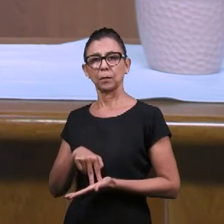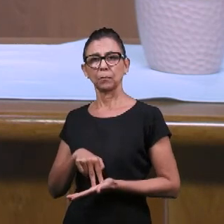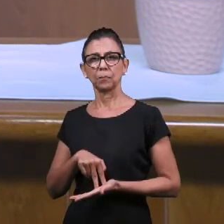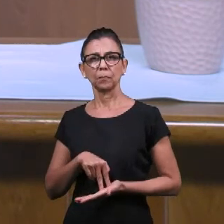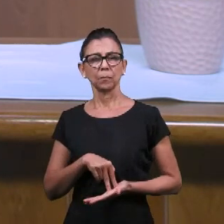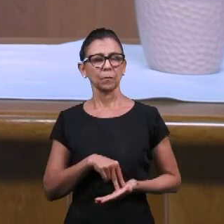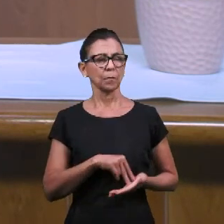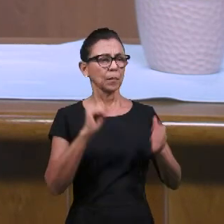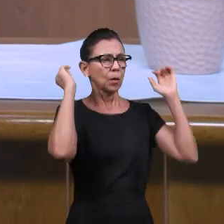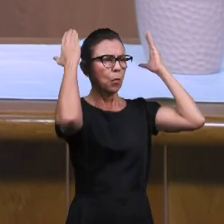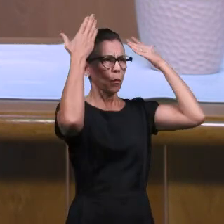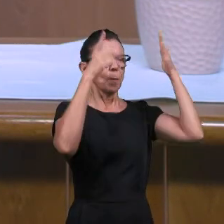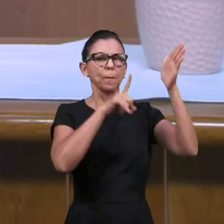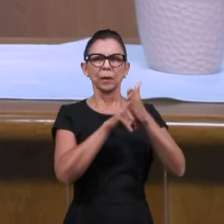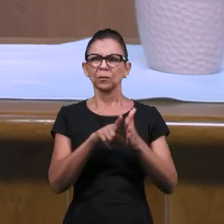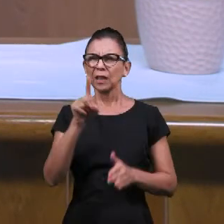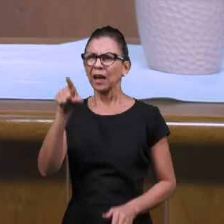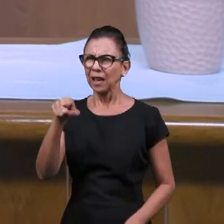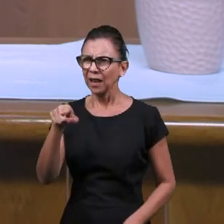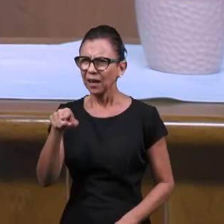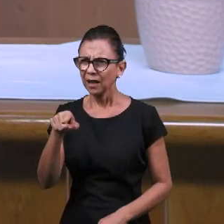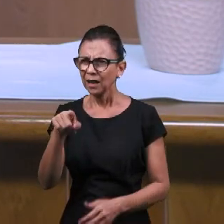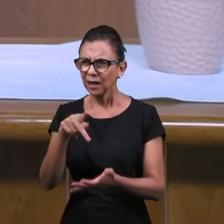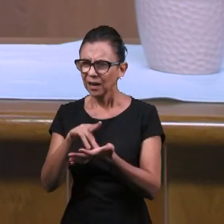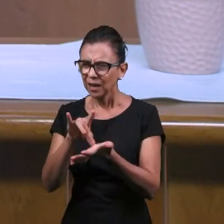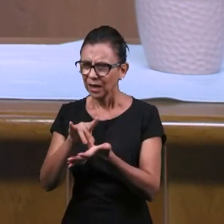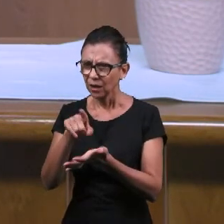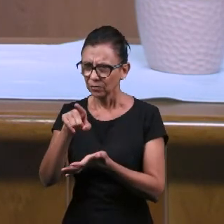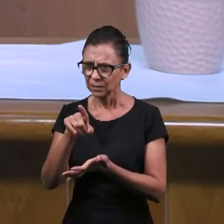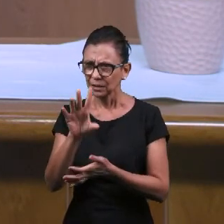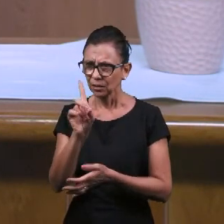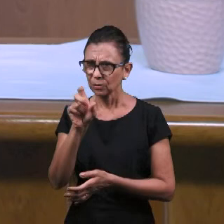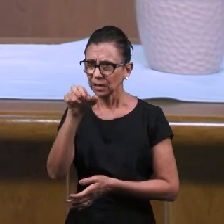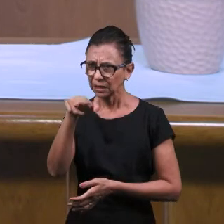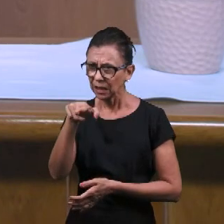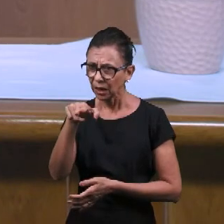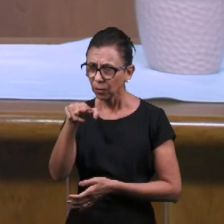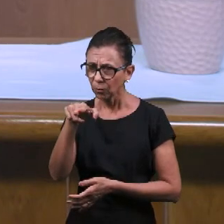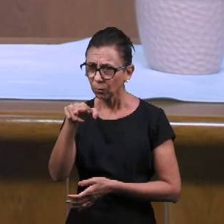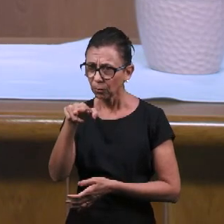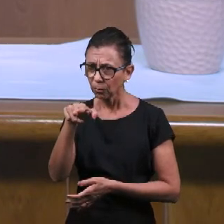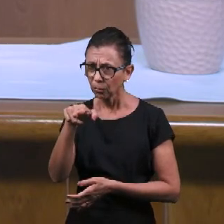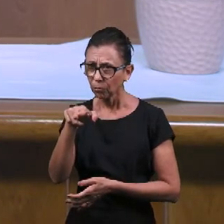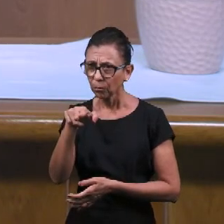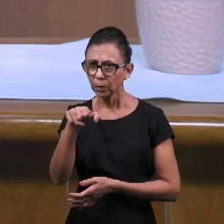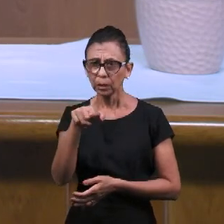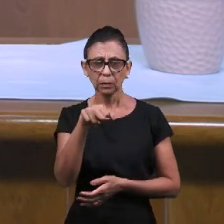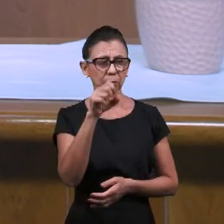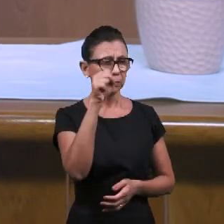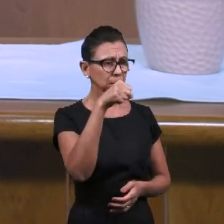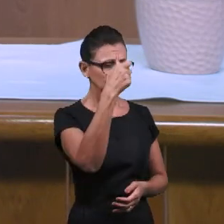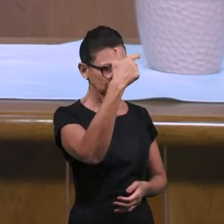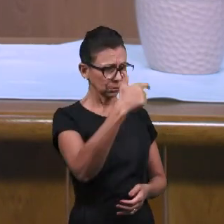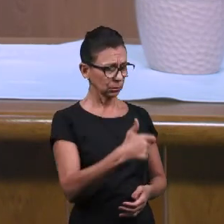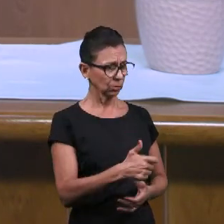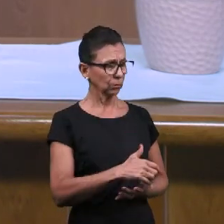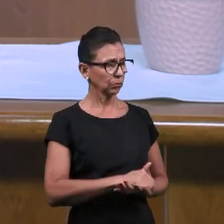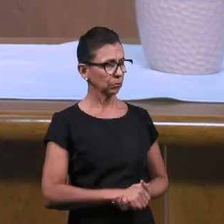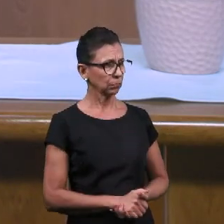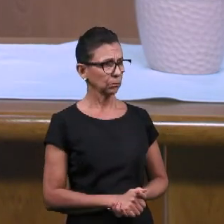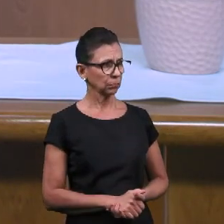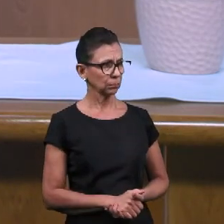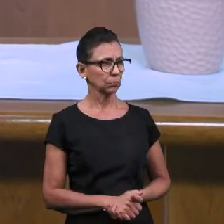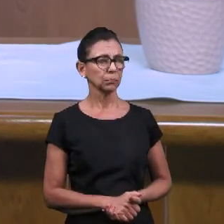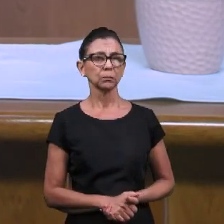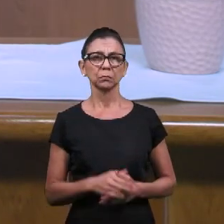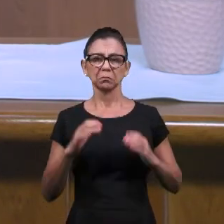стал коварно поступать. Он не разложился, он не испортился. Он был тот же самый